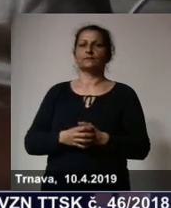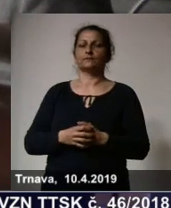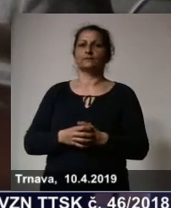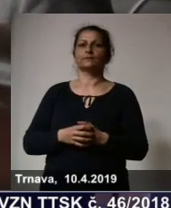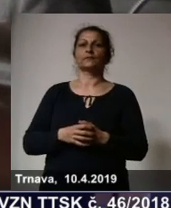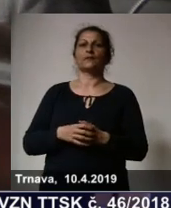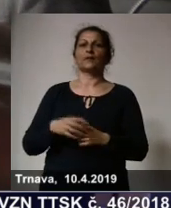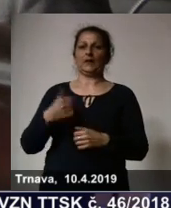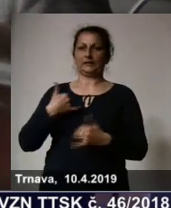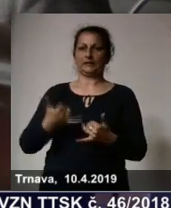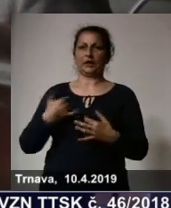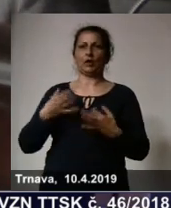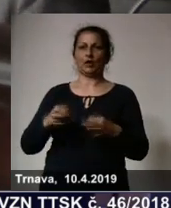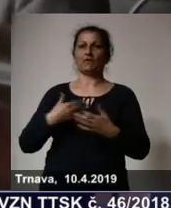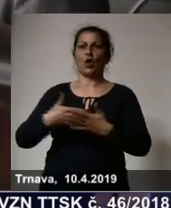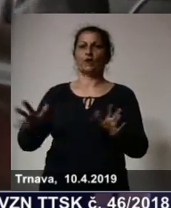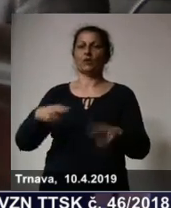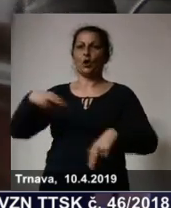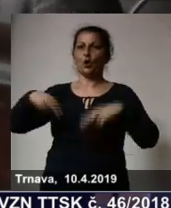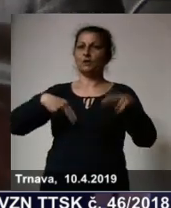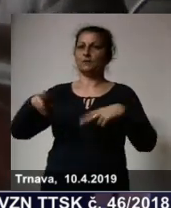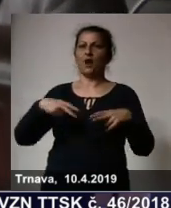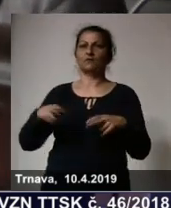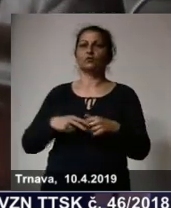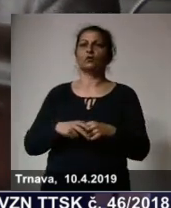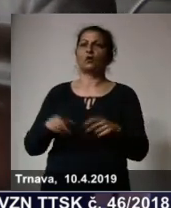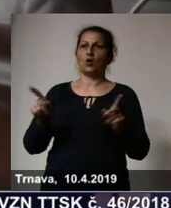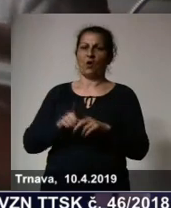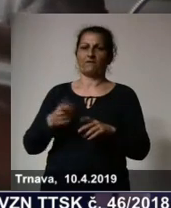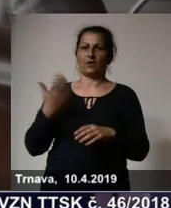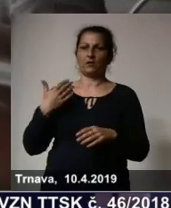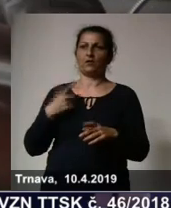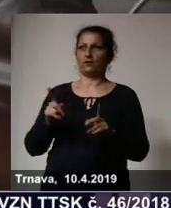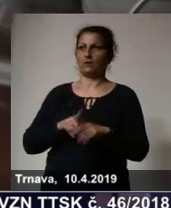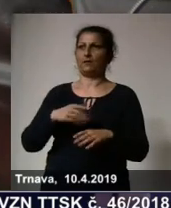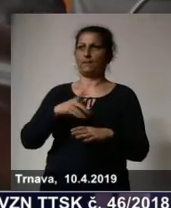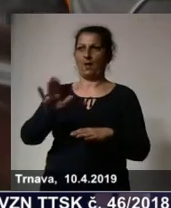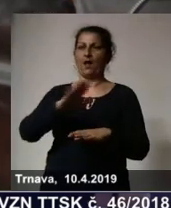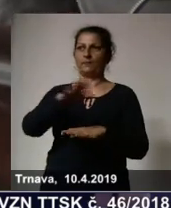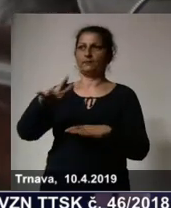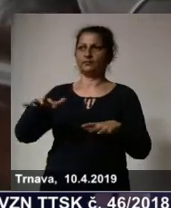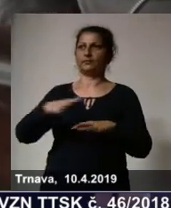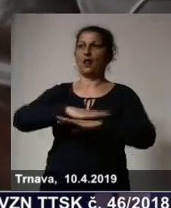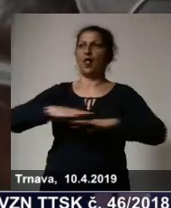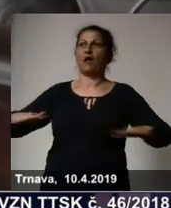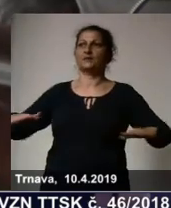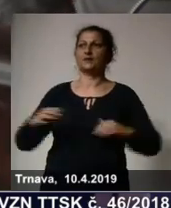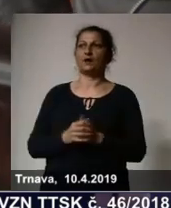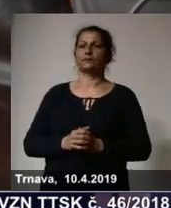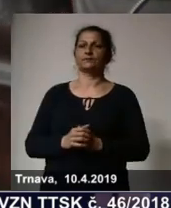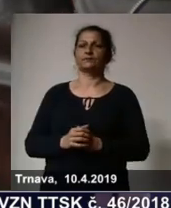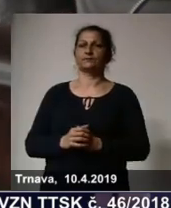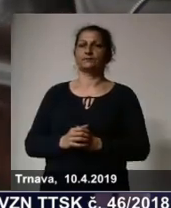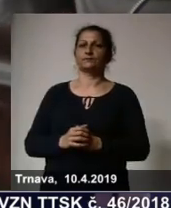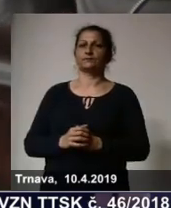Týmto si dovolujem otvoriť rozpravu. Znenie rovnako máte v plnom znení, teda rozdaný v